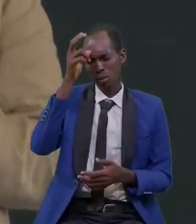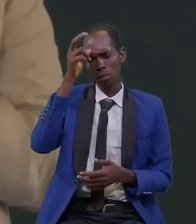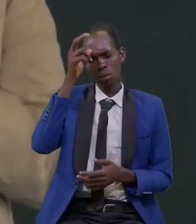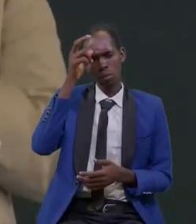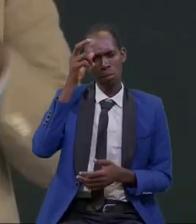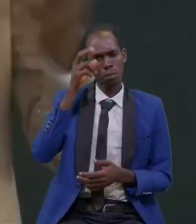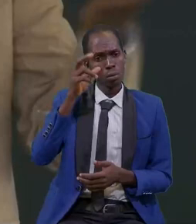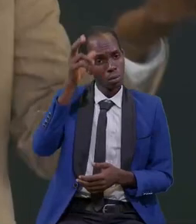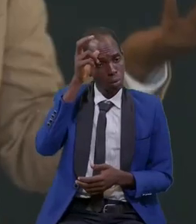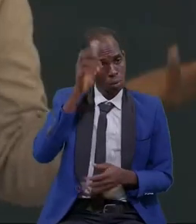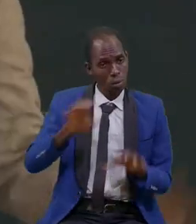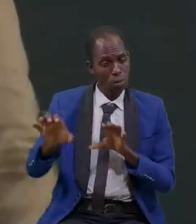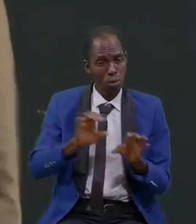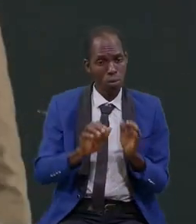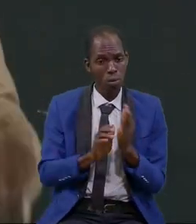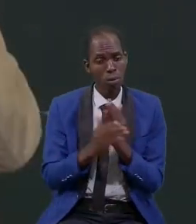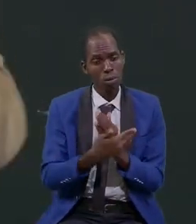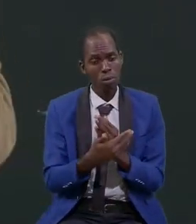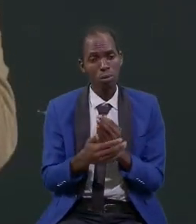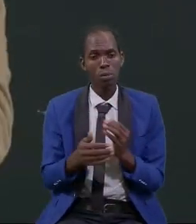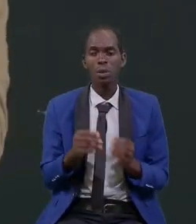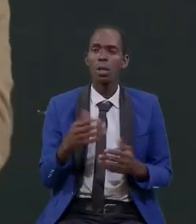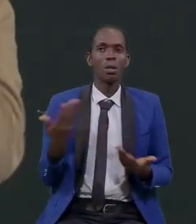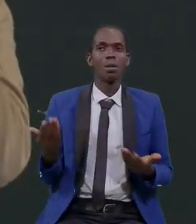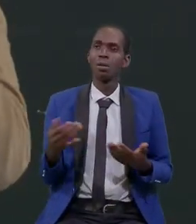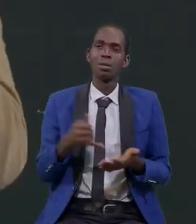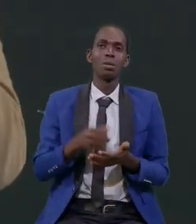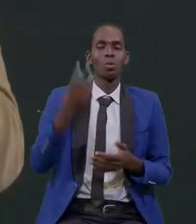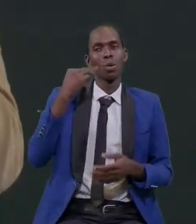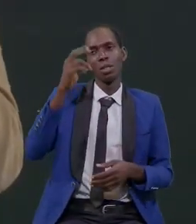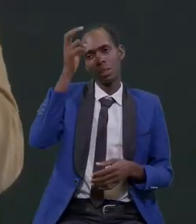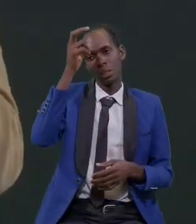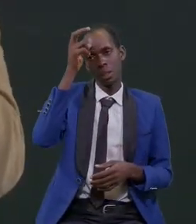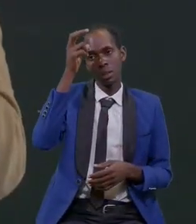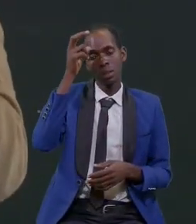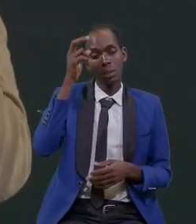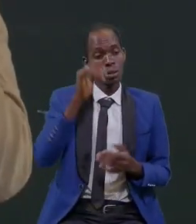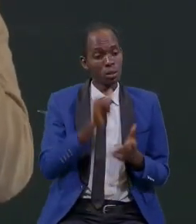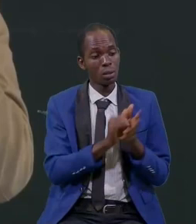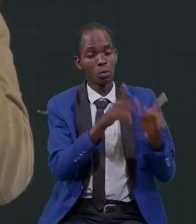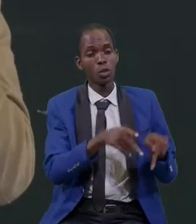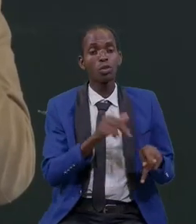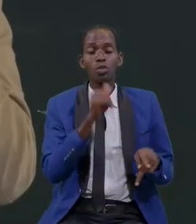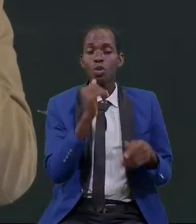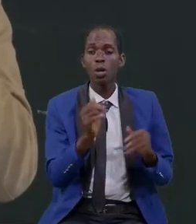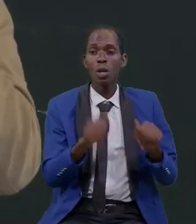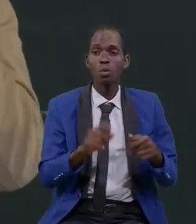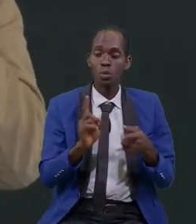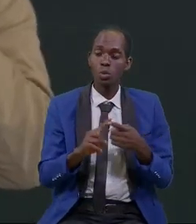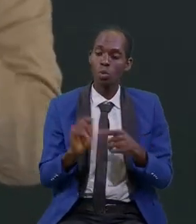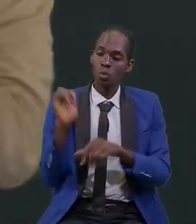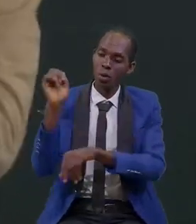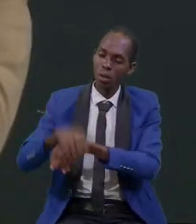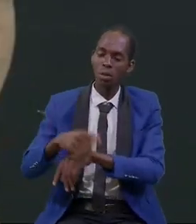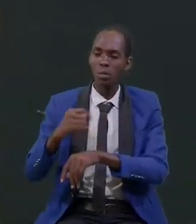Satan a commis la fornication. C'était Satan. Il n'a pas pu vaincre le méchant.